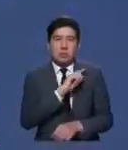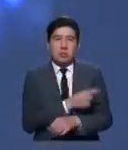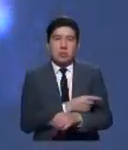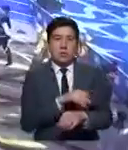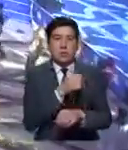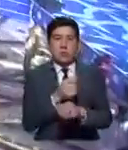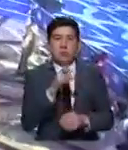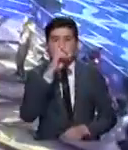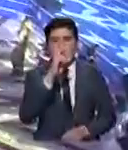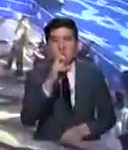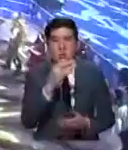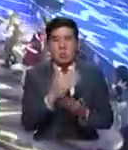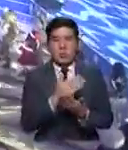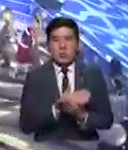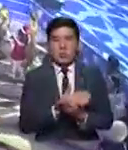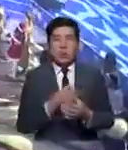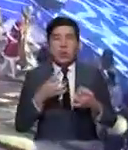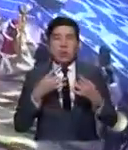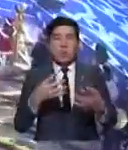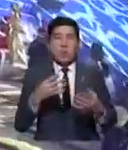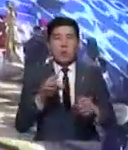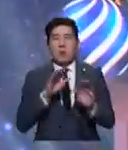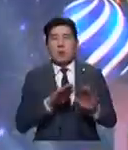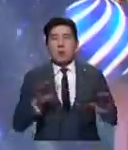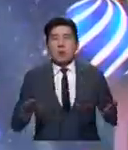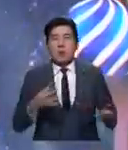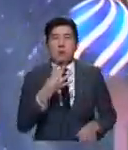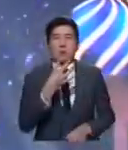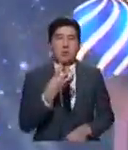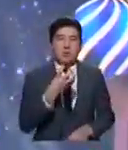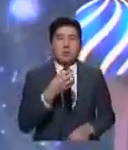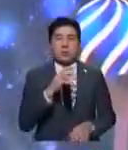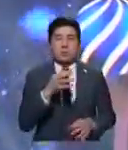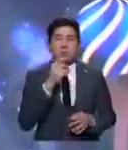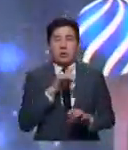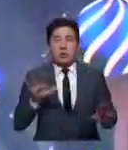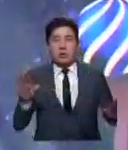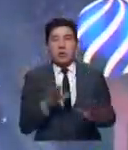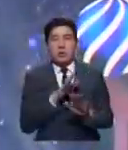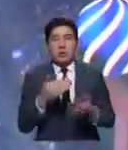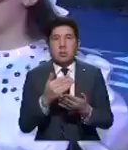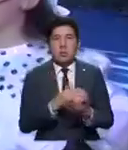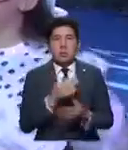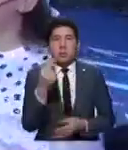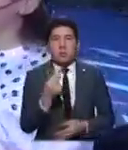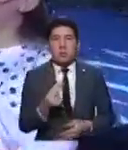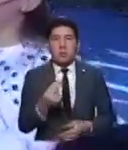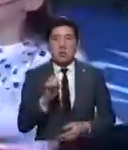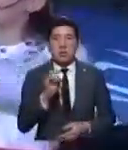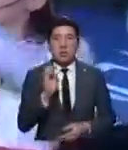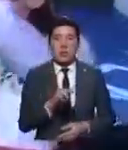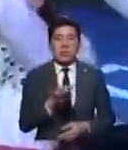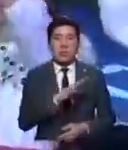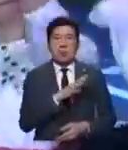страны. Праздничную атмосферу детям создали 400 артистов из лучших творческих коллективов столицы, а солисты